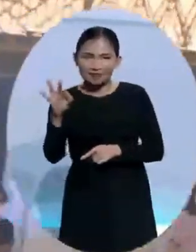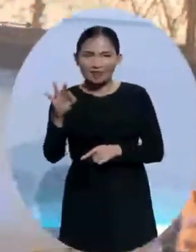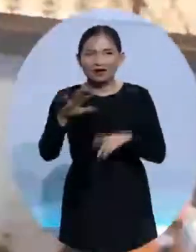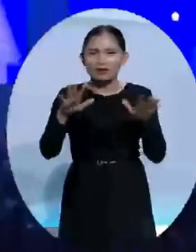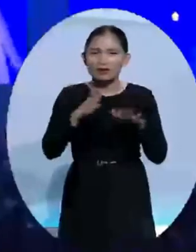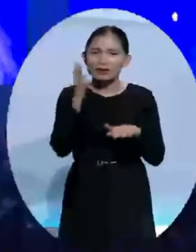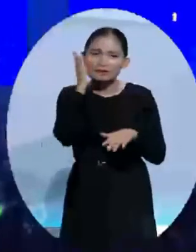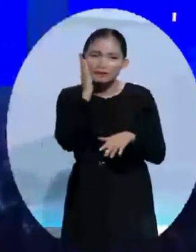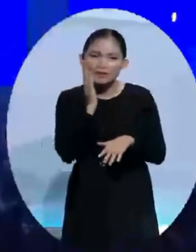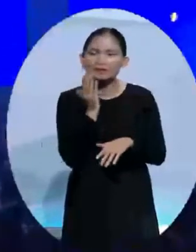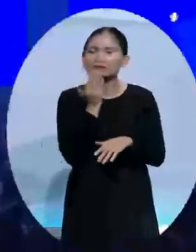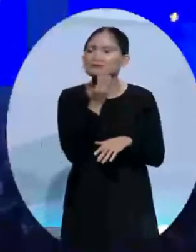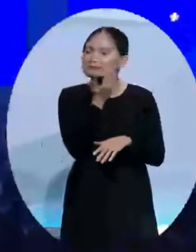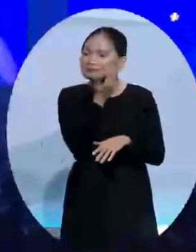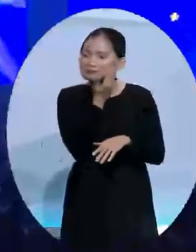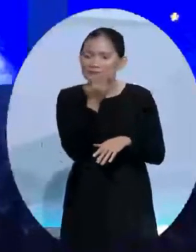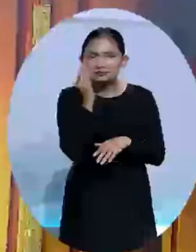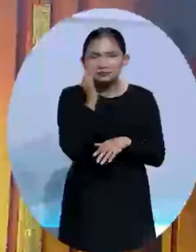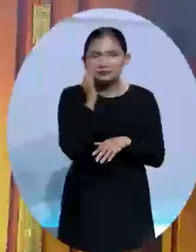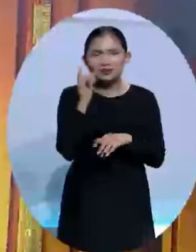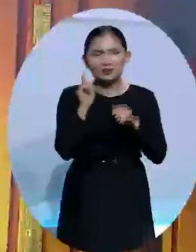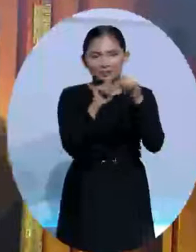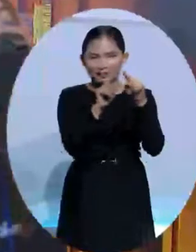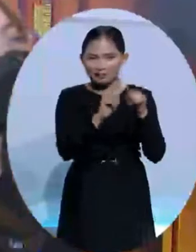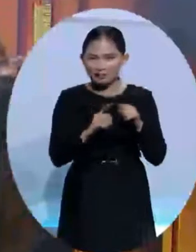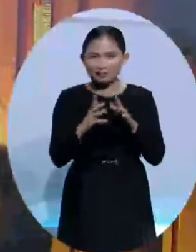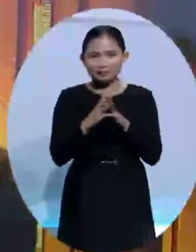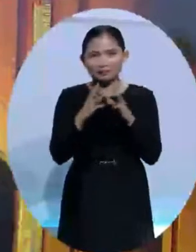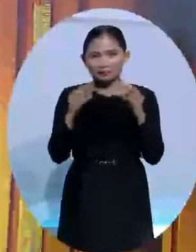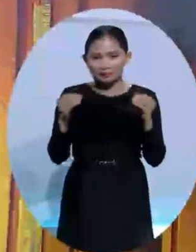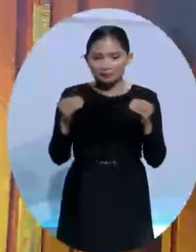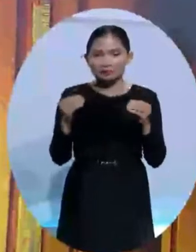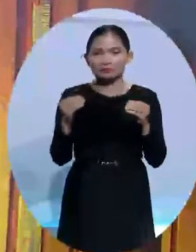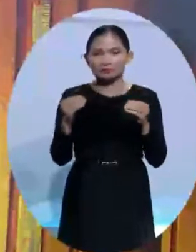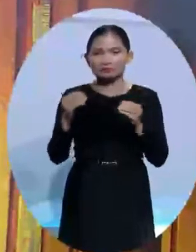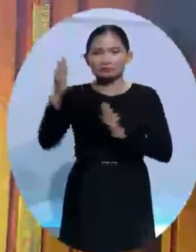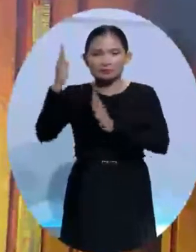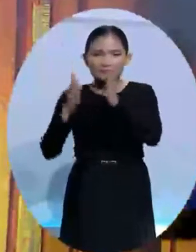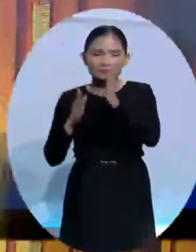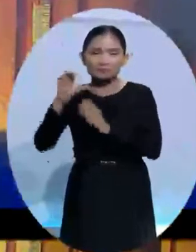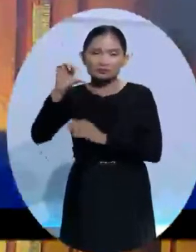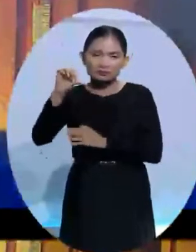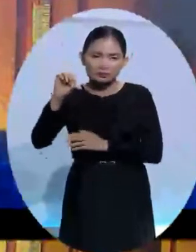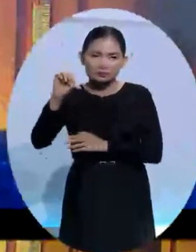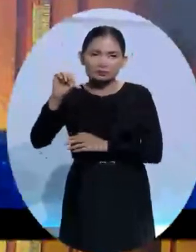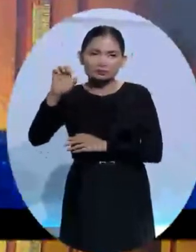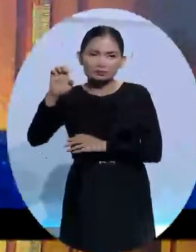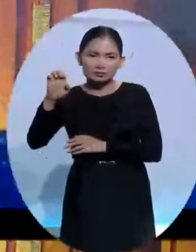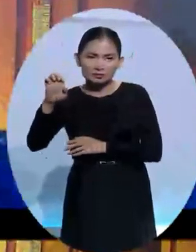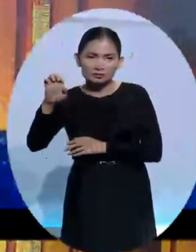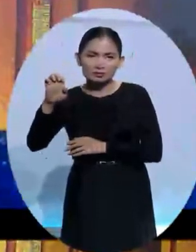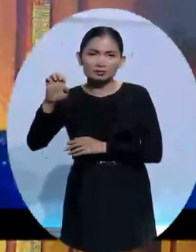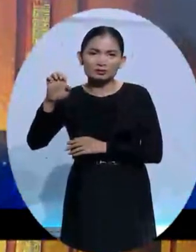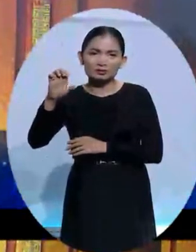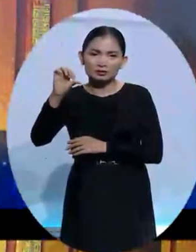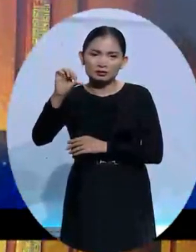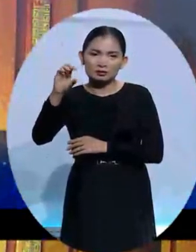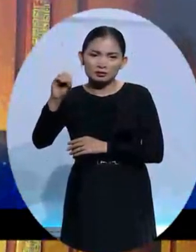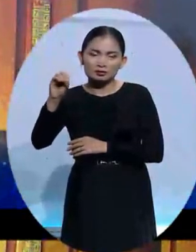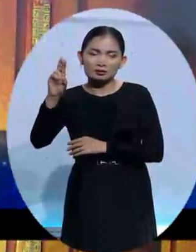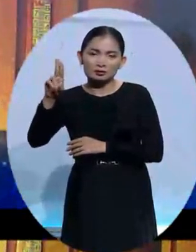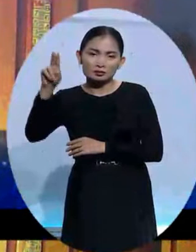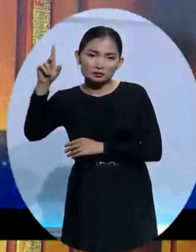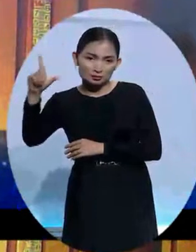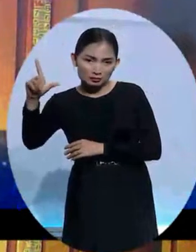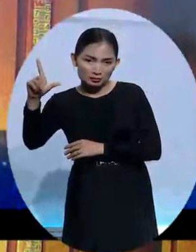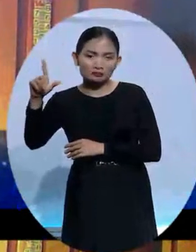mục biểu diễn âm nhạc K-pop đặc sắc. Với chính quyền thành phố Seoul, Việt Nam cũng như thành phố Hồ Chí Minh là đối tác chiến lược hàng